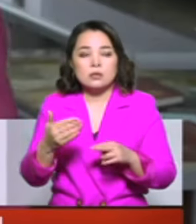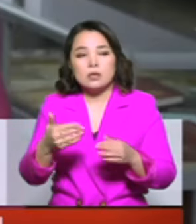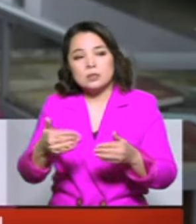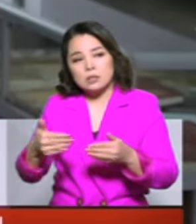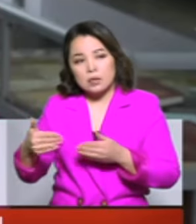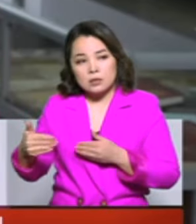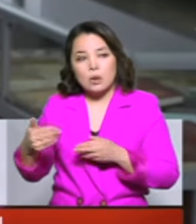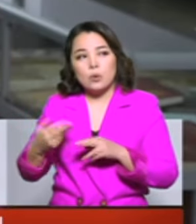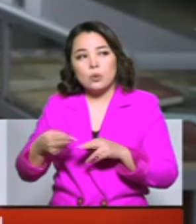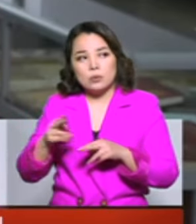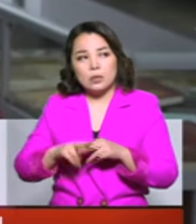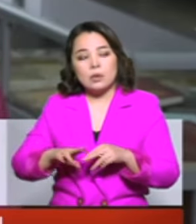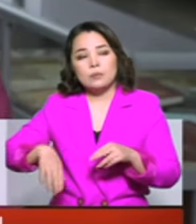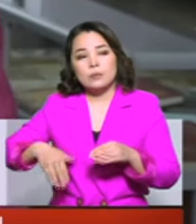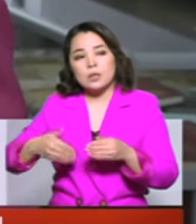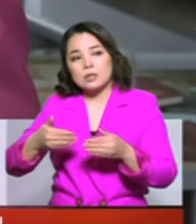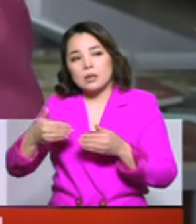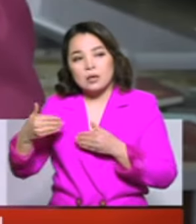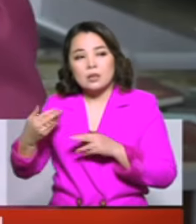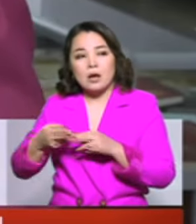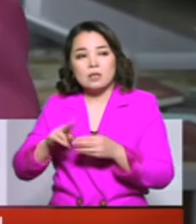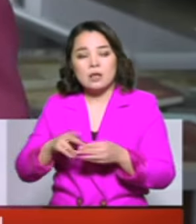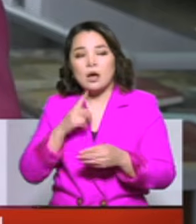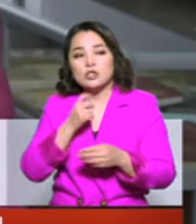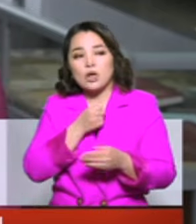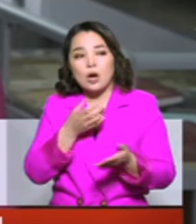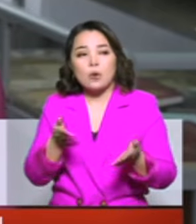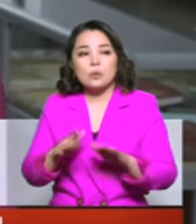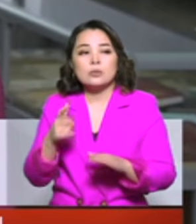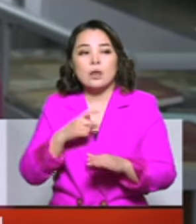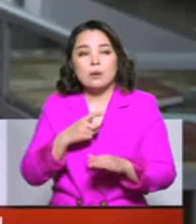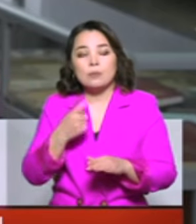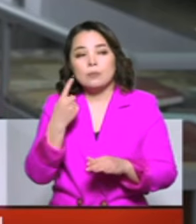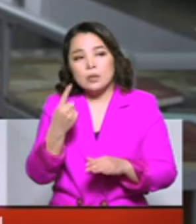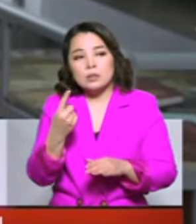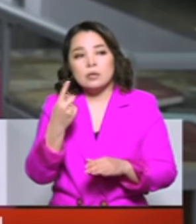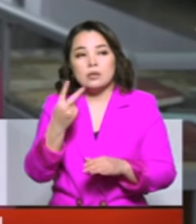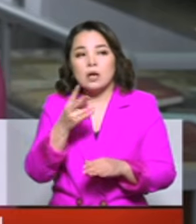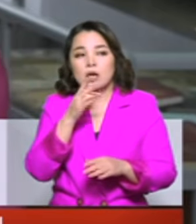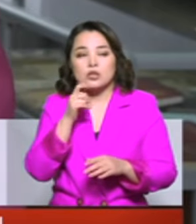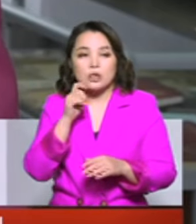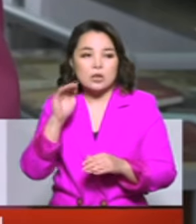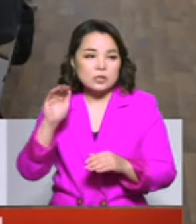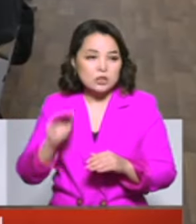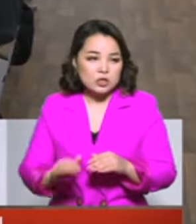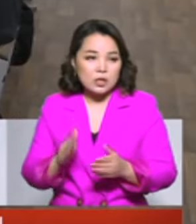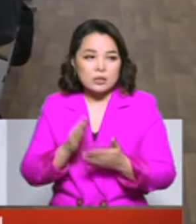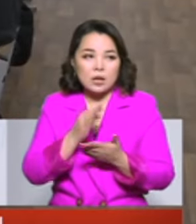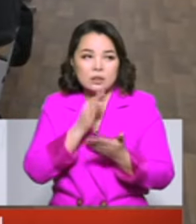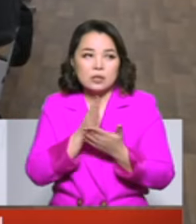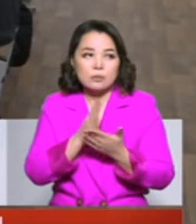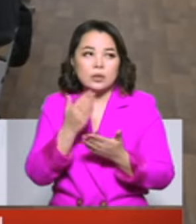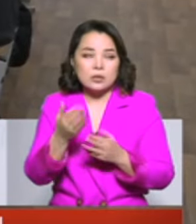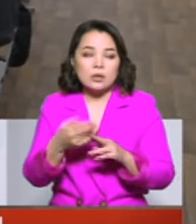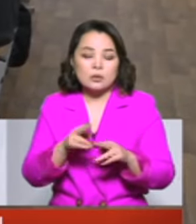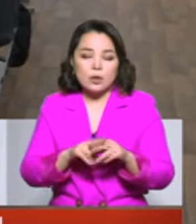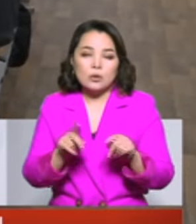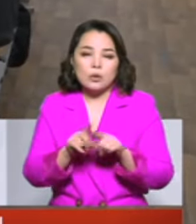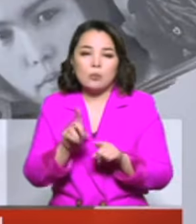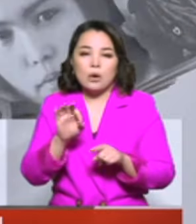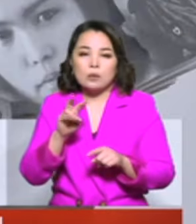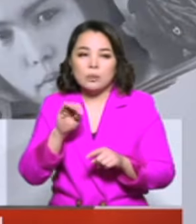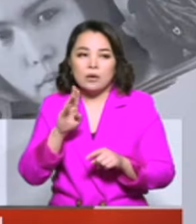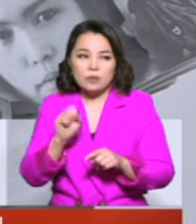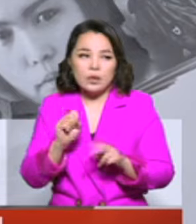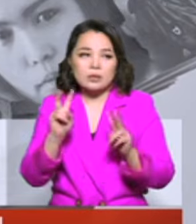кет. Сонда кейінге жіберген манағы жауынгер өзінен бірақ екі-ақ жас кіші сонда. Тарихшы Бақтылы Боранбаева